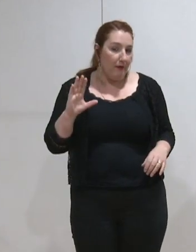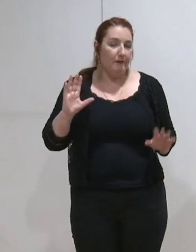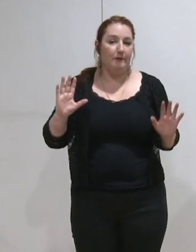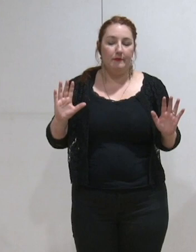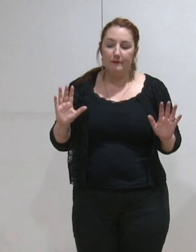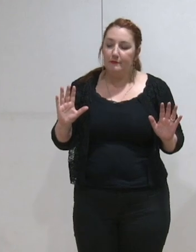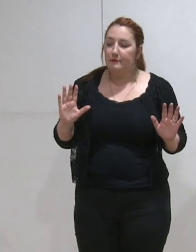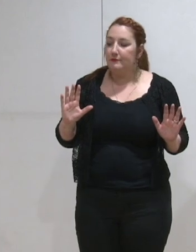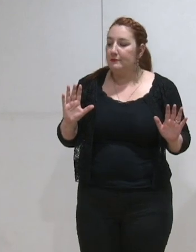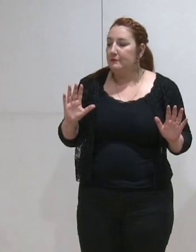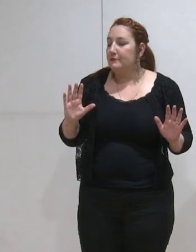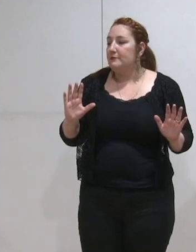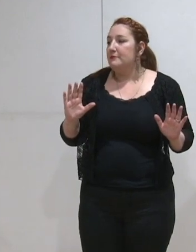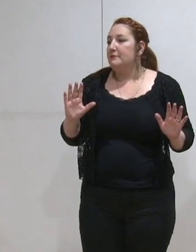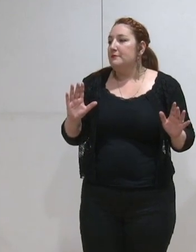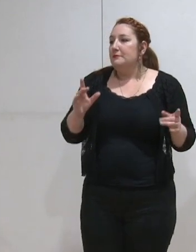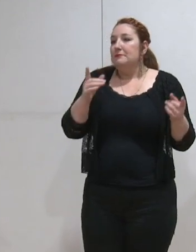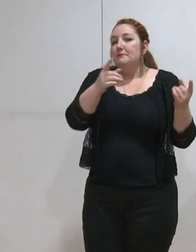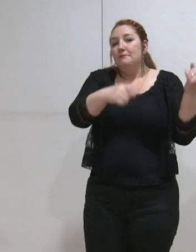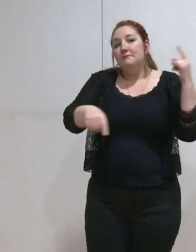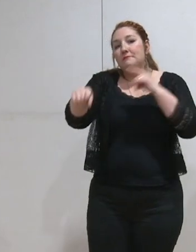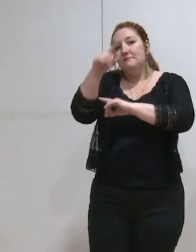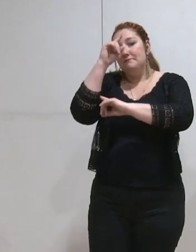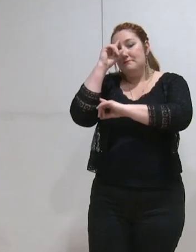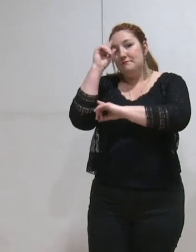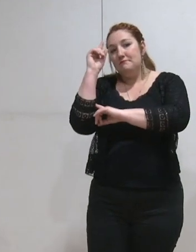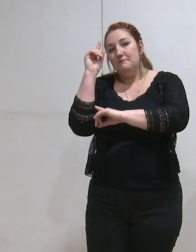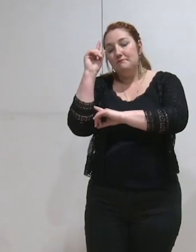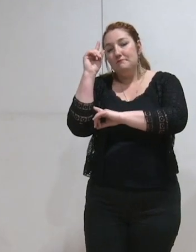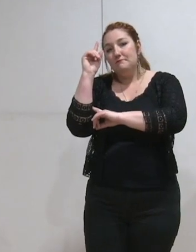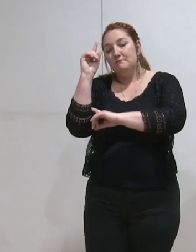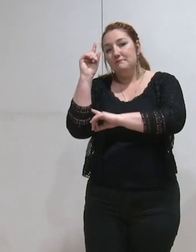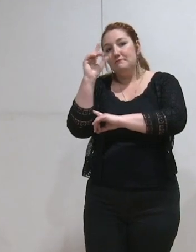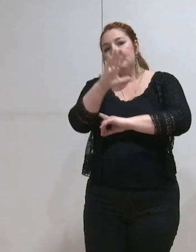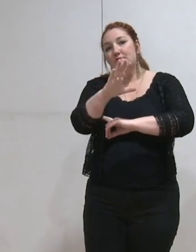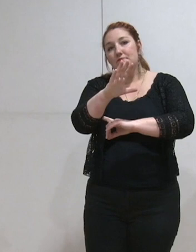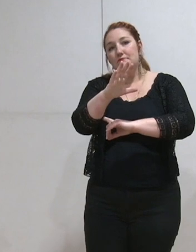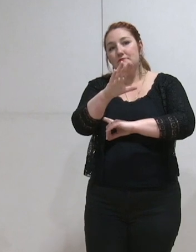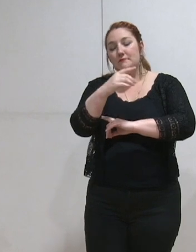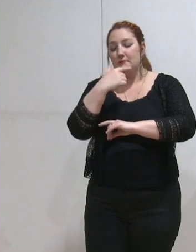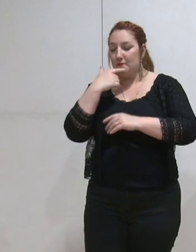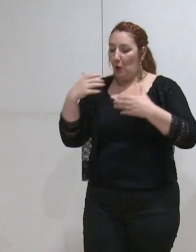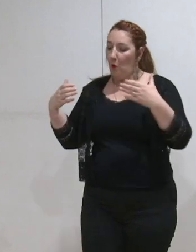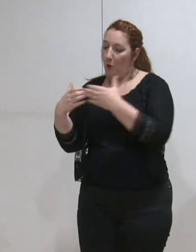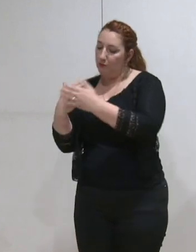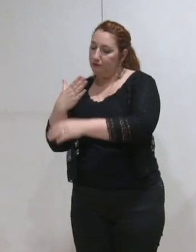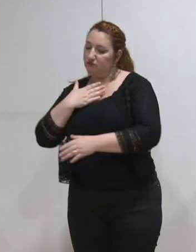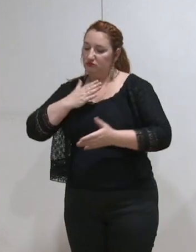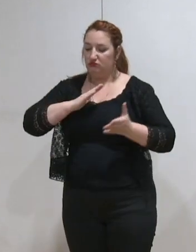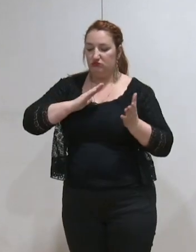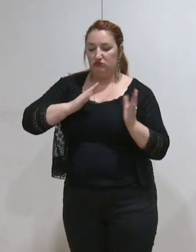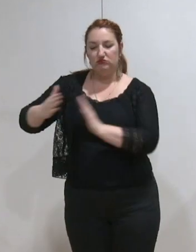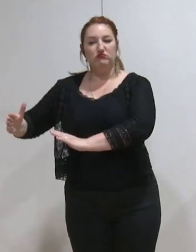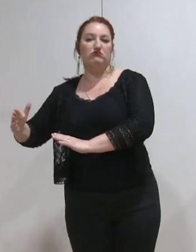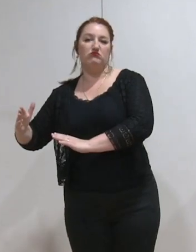contrairement à ce que vous pouvez penser d'un côté le parti de l'ordre et d'un autre le